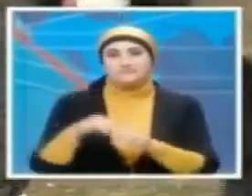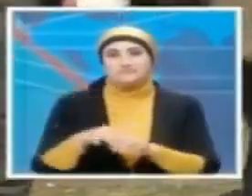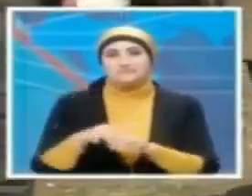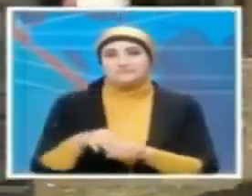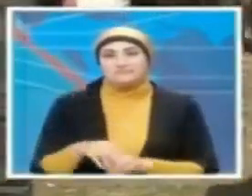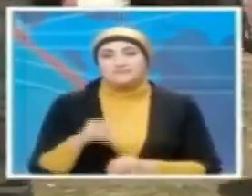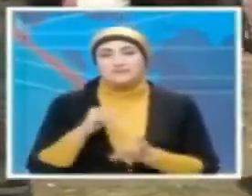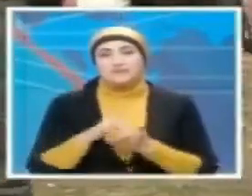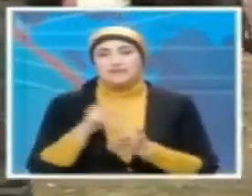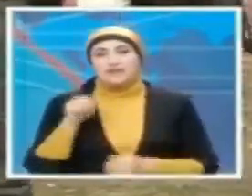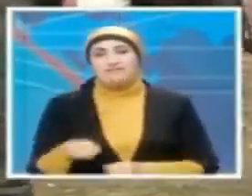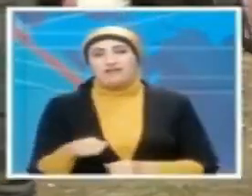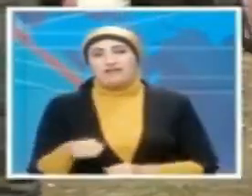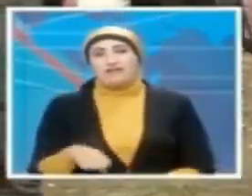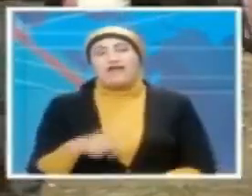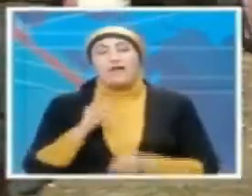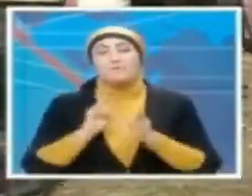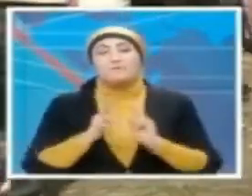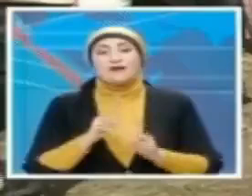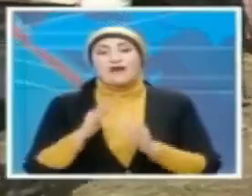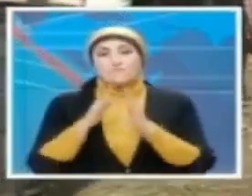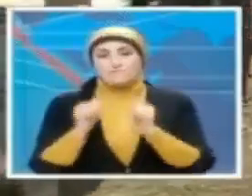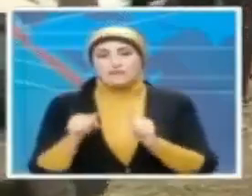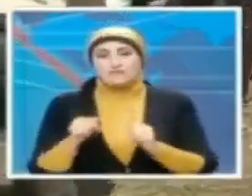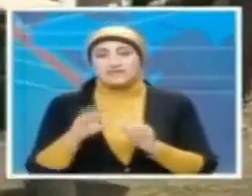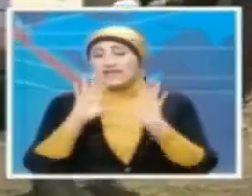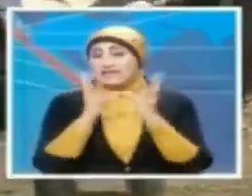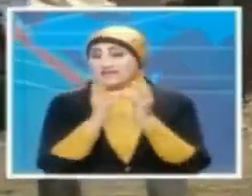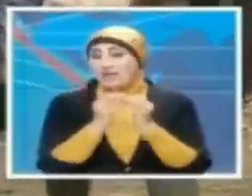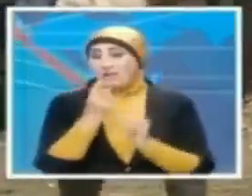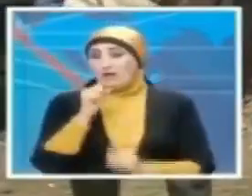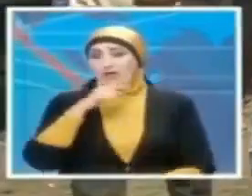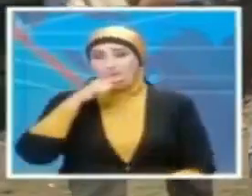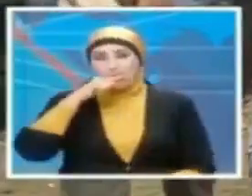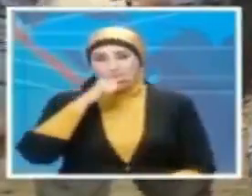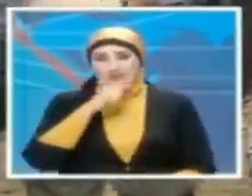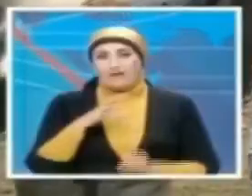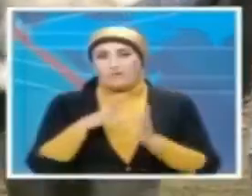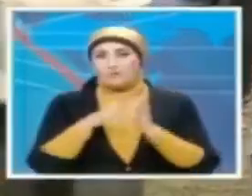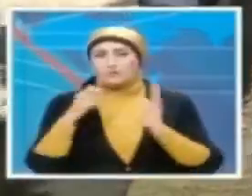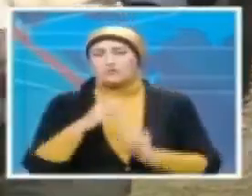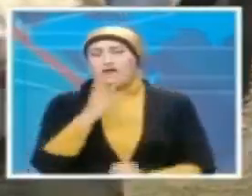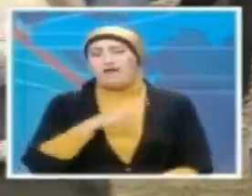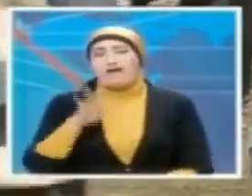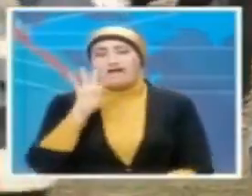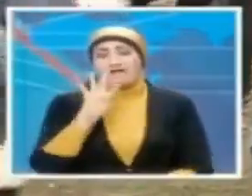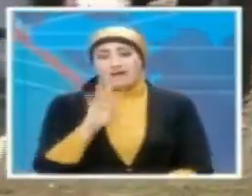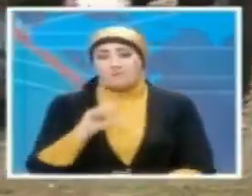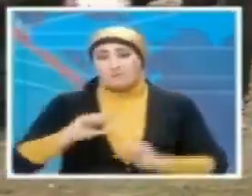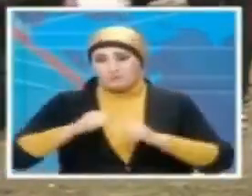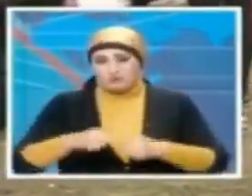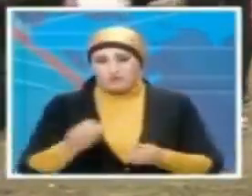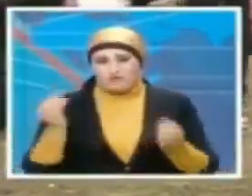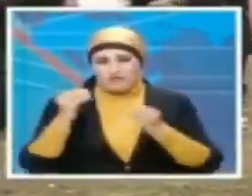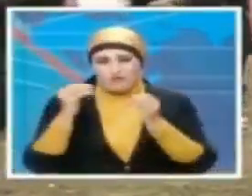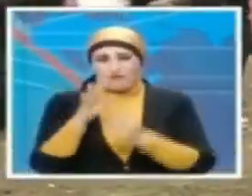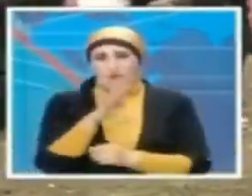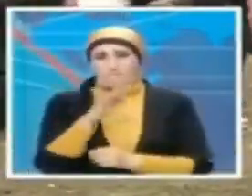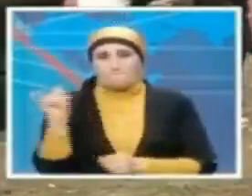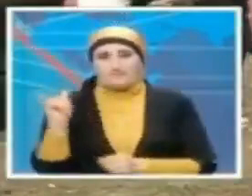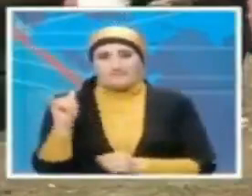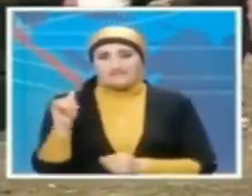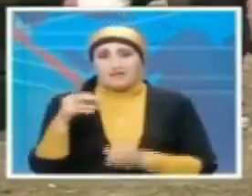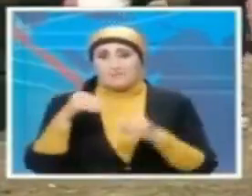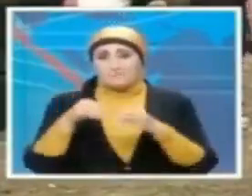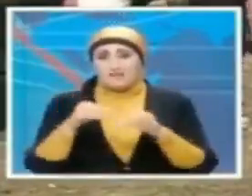انطلقت فعاليات مهرجان القاهرة الدولي للتمور في نسخته الرابعة بمشاركة أكثر من 100 عارض